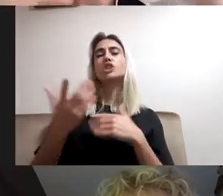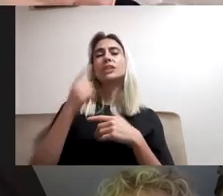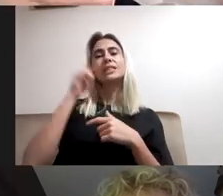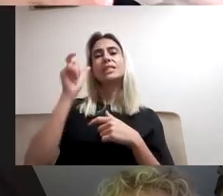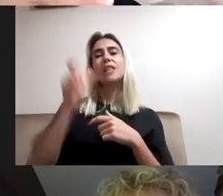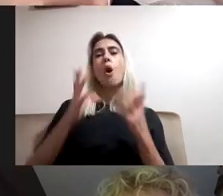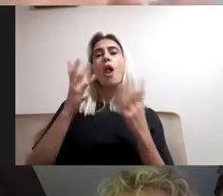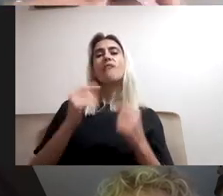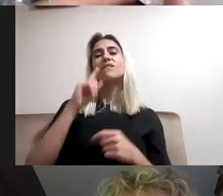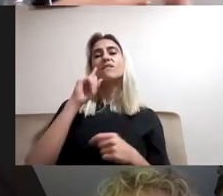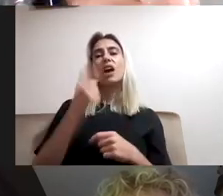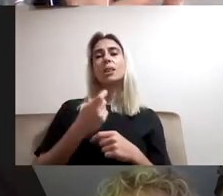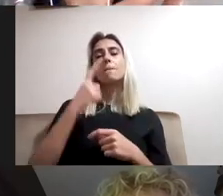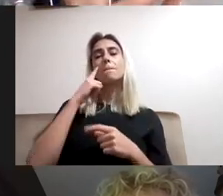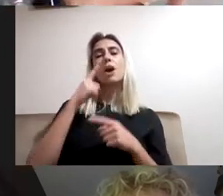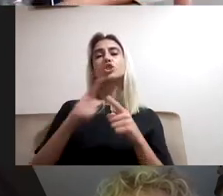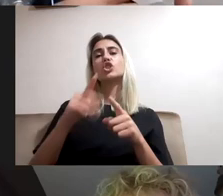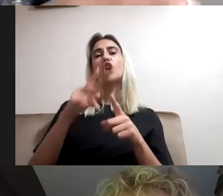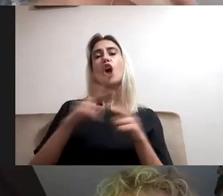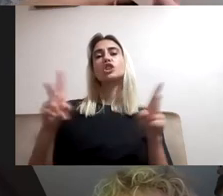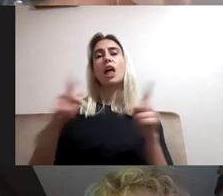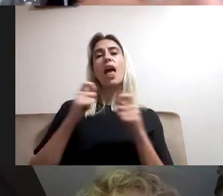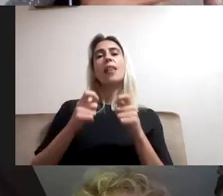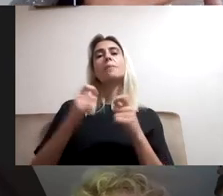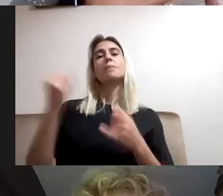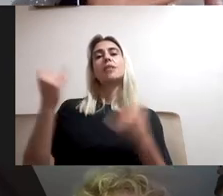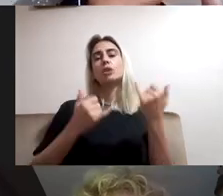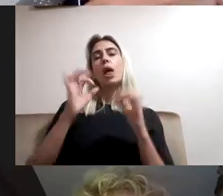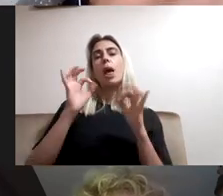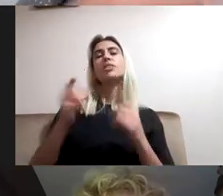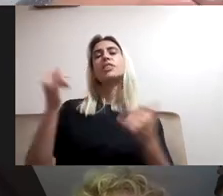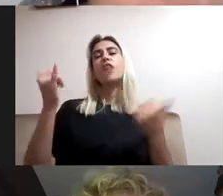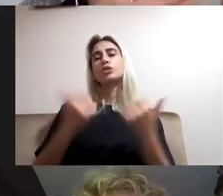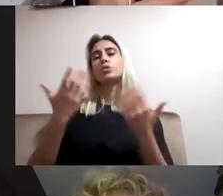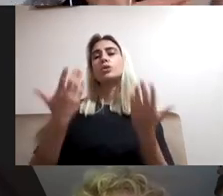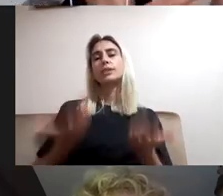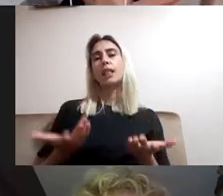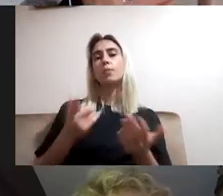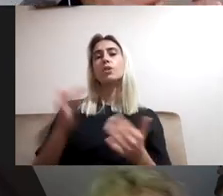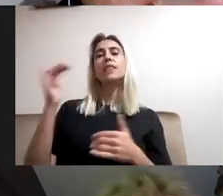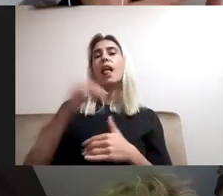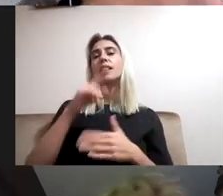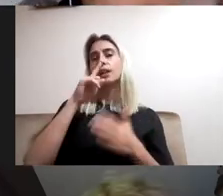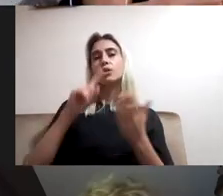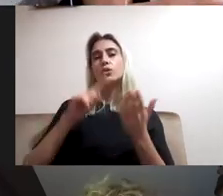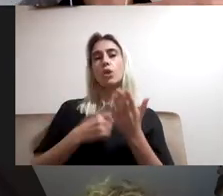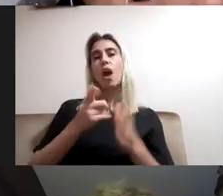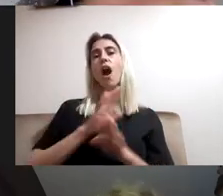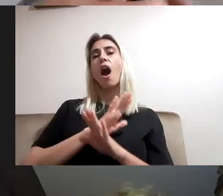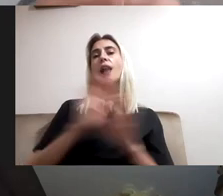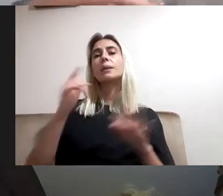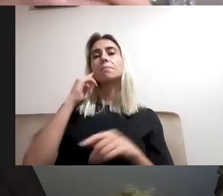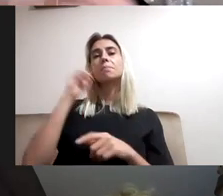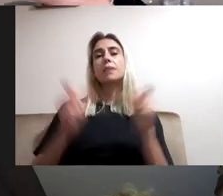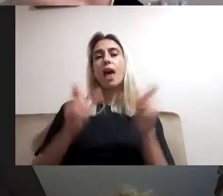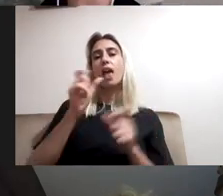olan farkındalığı ve bakış açısıyla ilgili eğitimler tartışılıyor. Bunlar hep tartışılıyor zaten. Ve bu geldiğimiz noktada artık bireyler